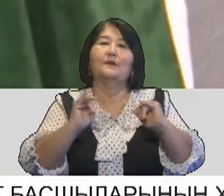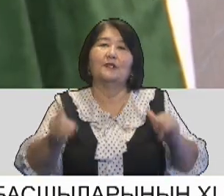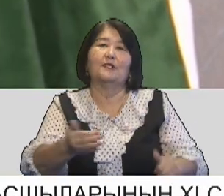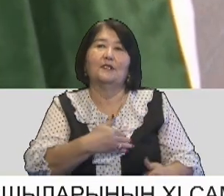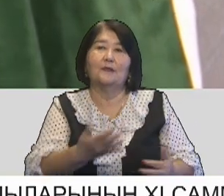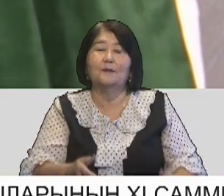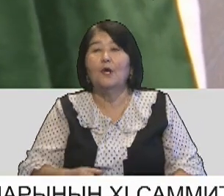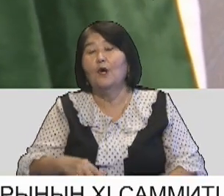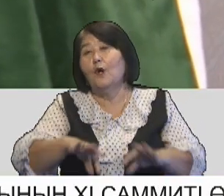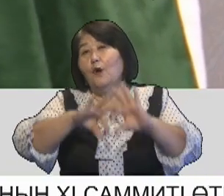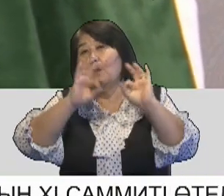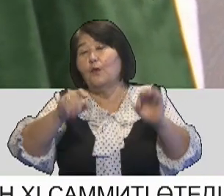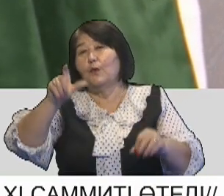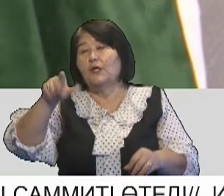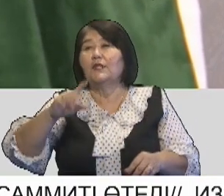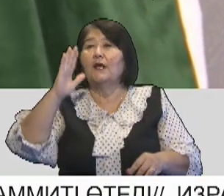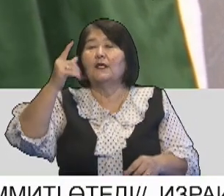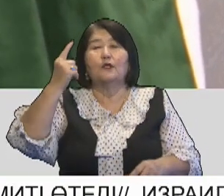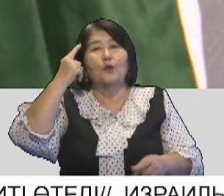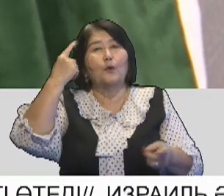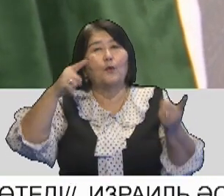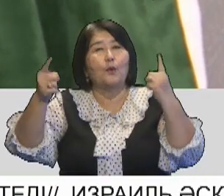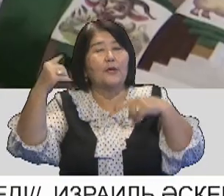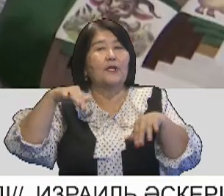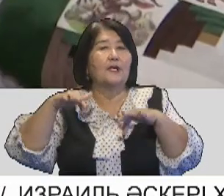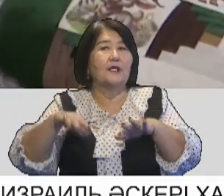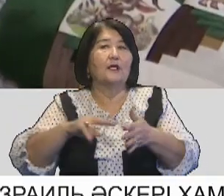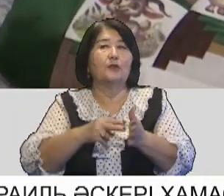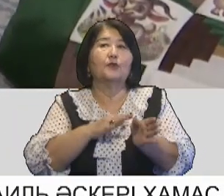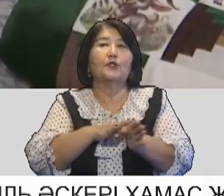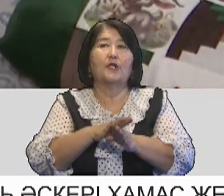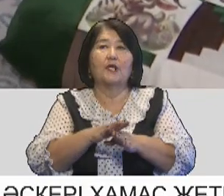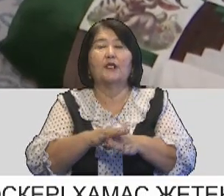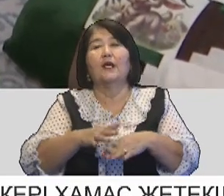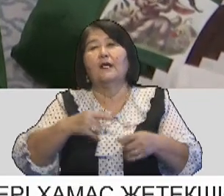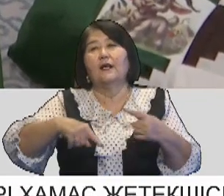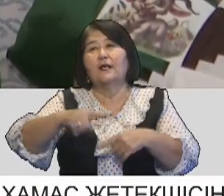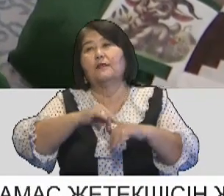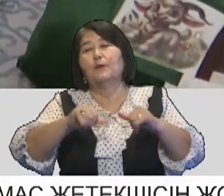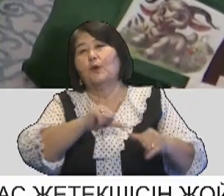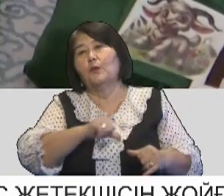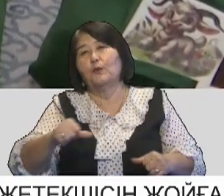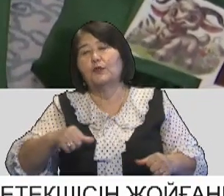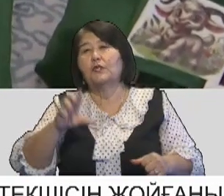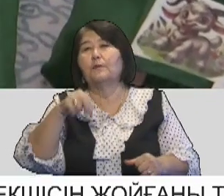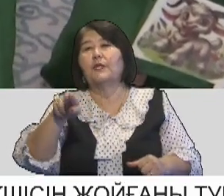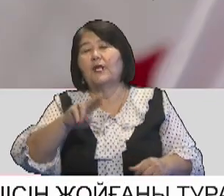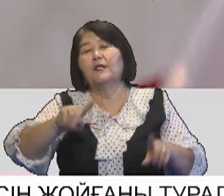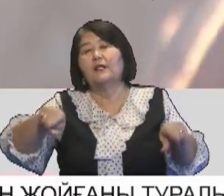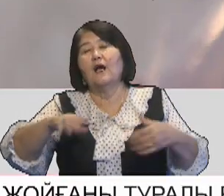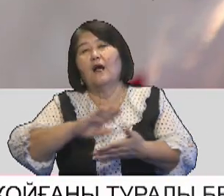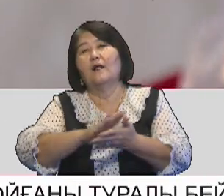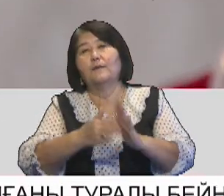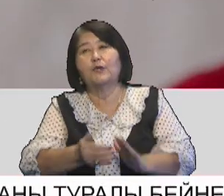берсін. Өнерлі жан келешекте ойдағы жарқын идеяларын жүзеге асырып, кәсібін кеңейтіп, өз брендін қалыптастыруды